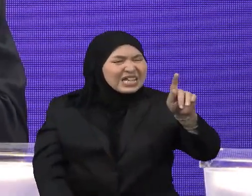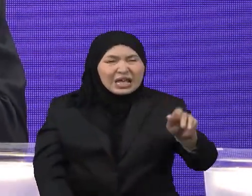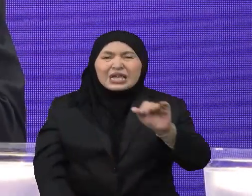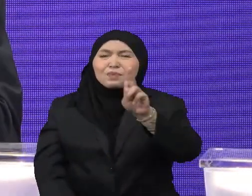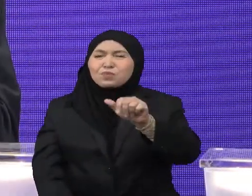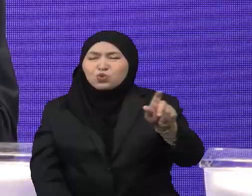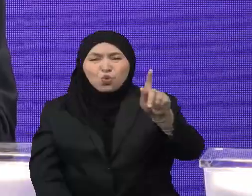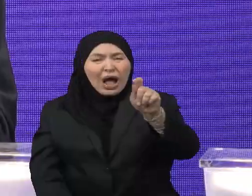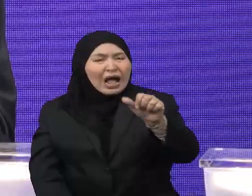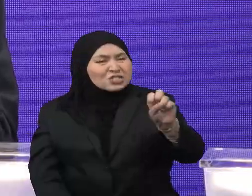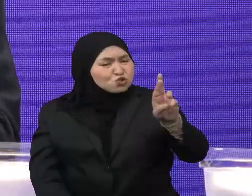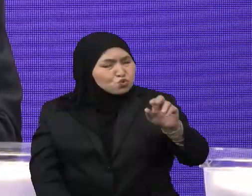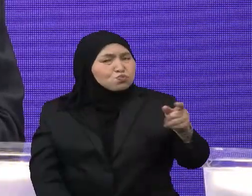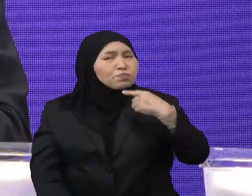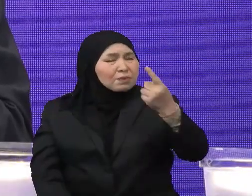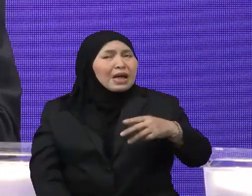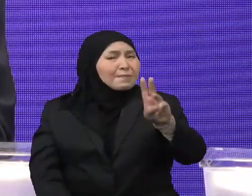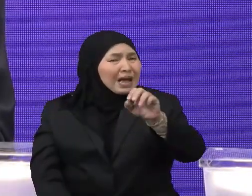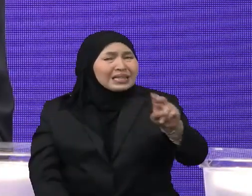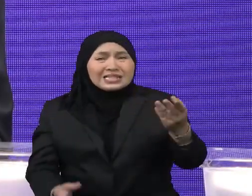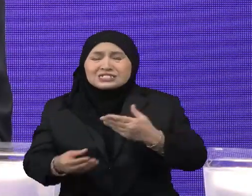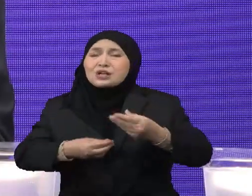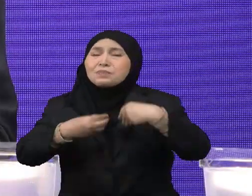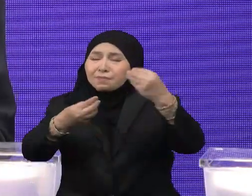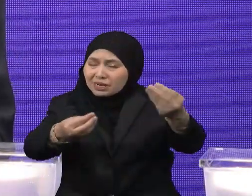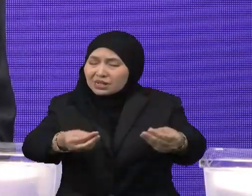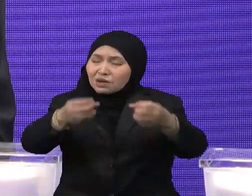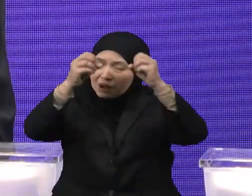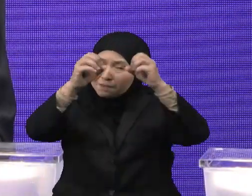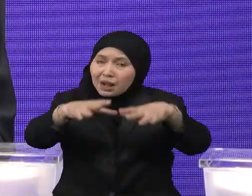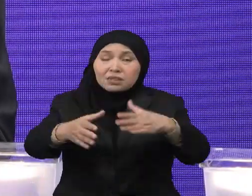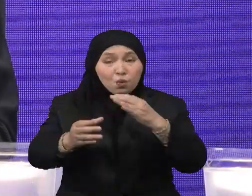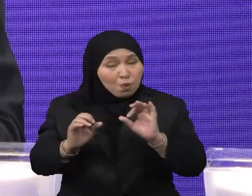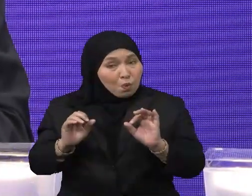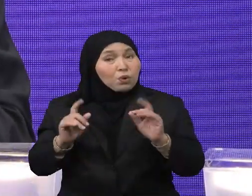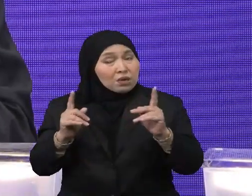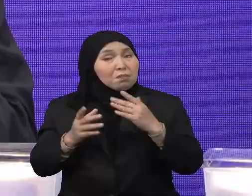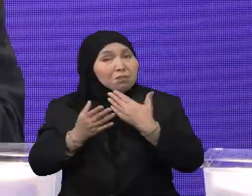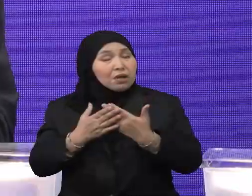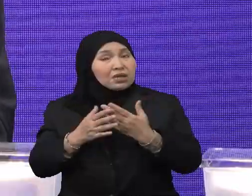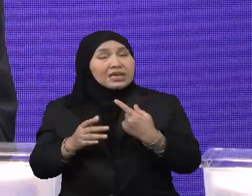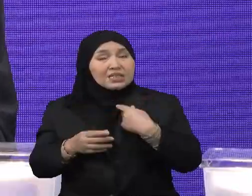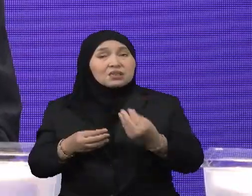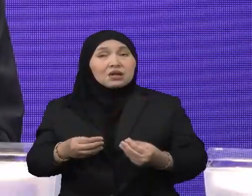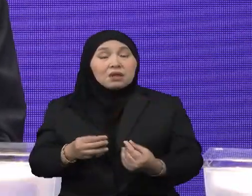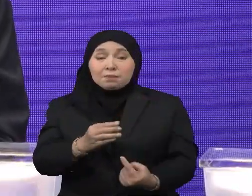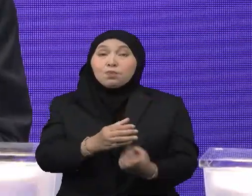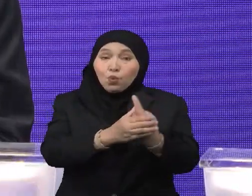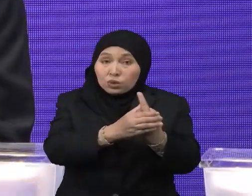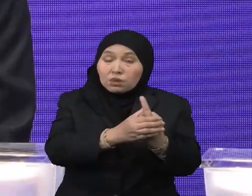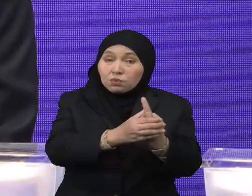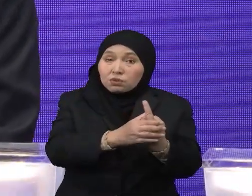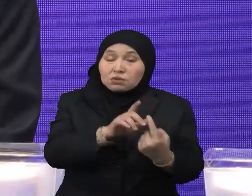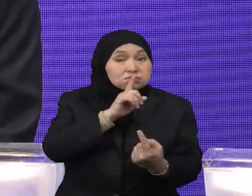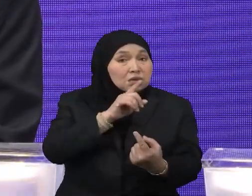tafsirkan mana di sini dengan memberi kurniaan baik mana dia kalau kita ketemu mungkin pun sebenarnya